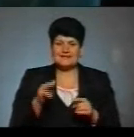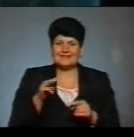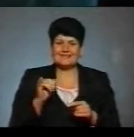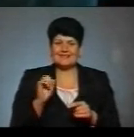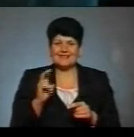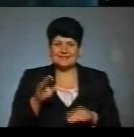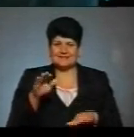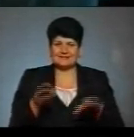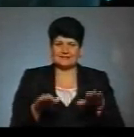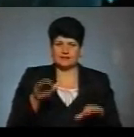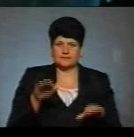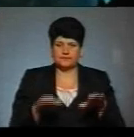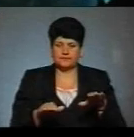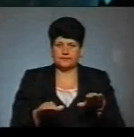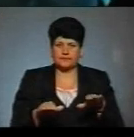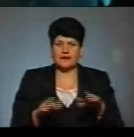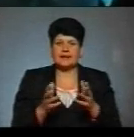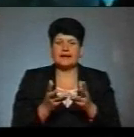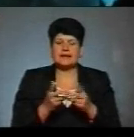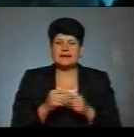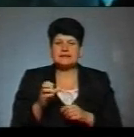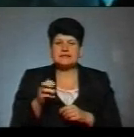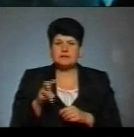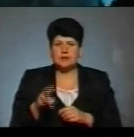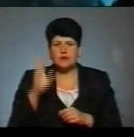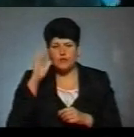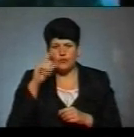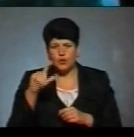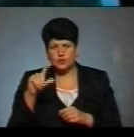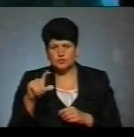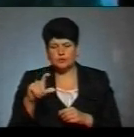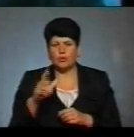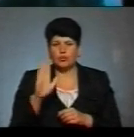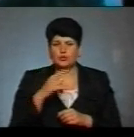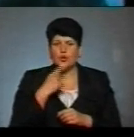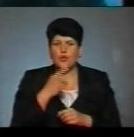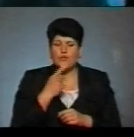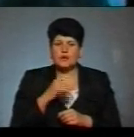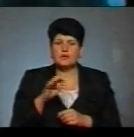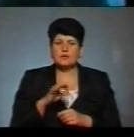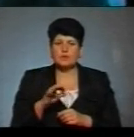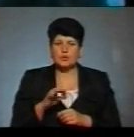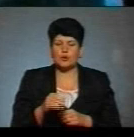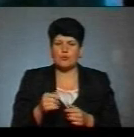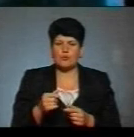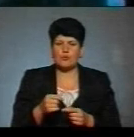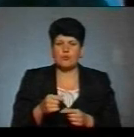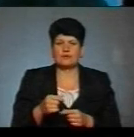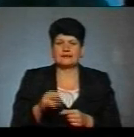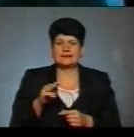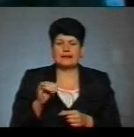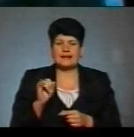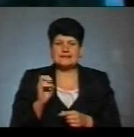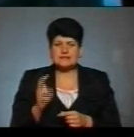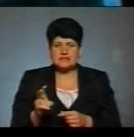кінці видиху. Кількість сантиметрів водного стовба буде говорити про позитивний тиск в